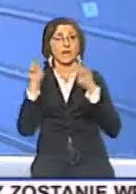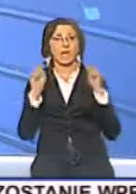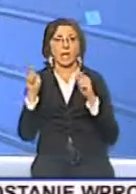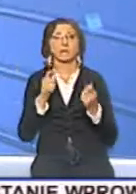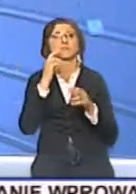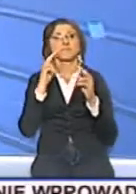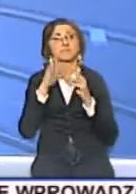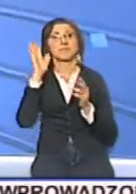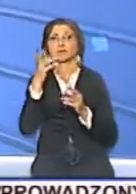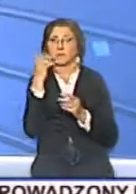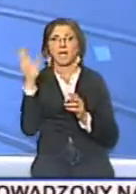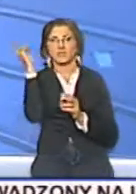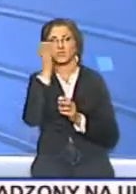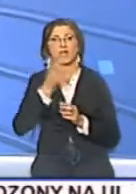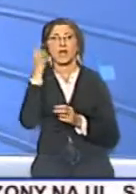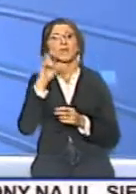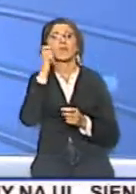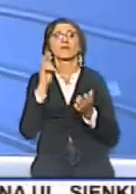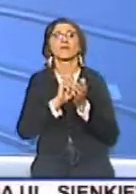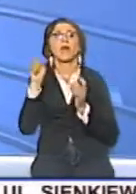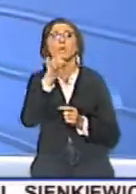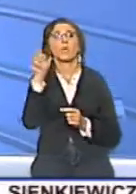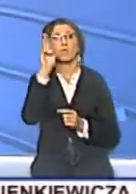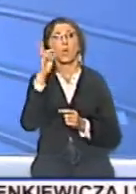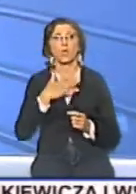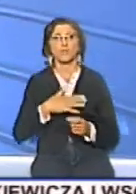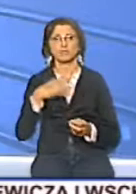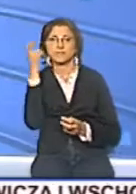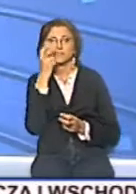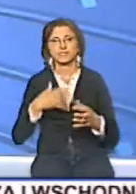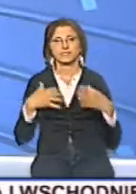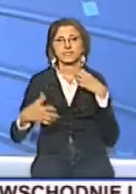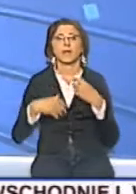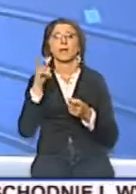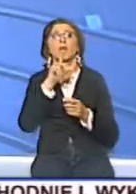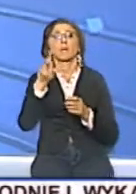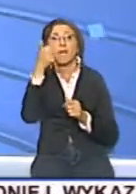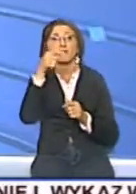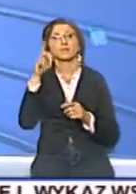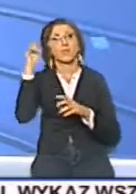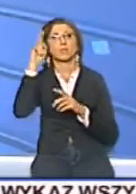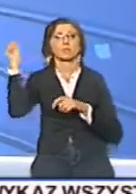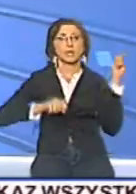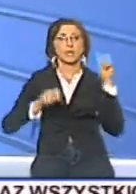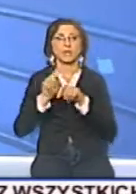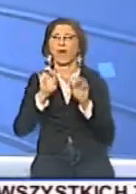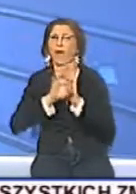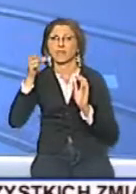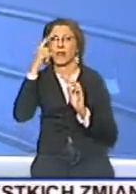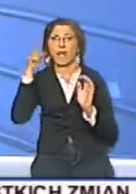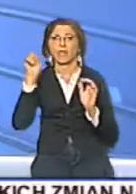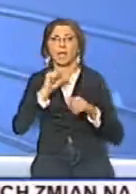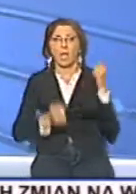Wakacje zapowiadają się niezwykle atrakcyjnie, głównie dla tych, którzy lubią mocne wrażenia. Atrakcja pierwsza dla łodzian i przyjezdnych. Od rana